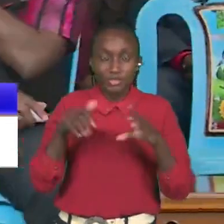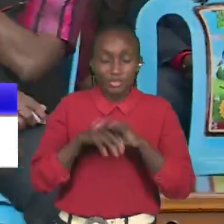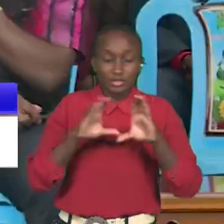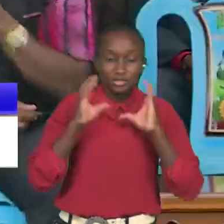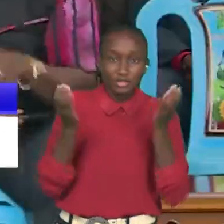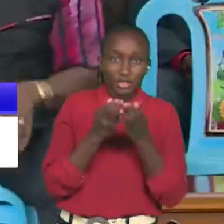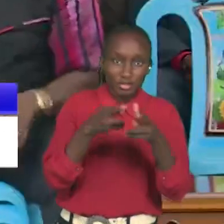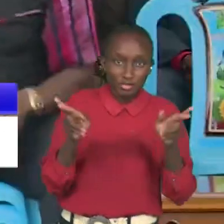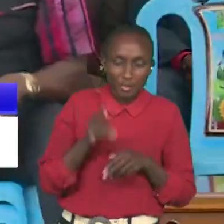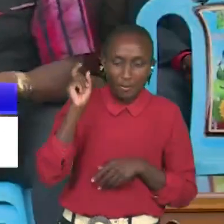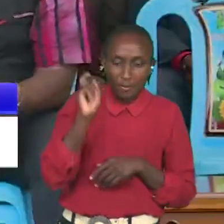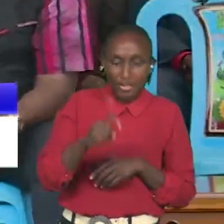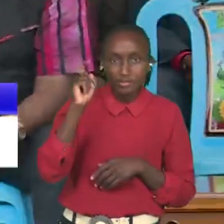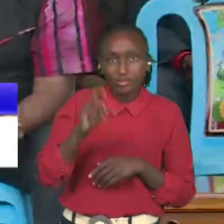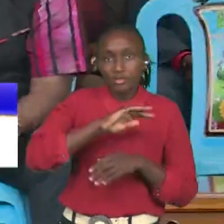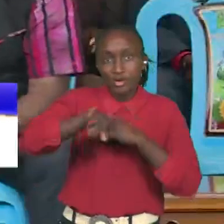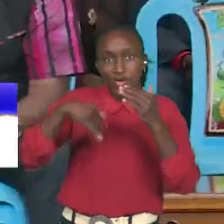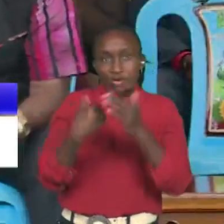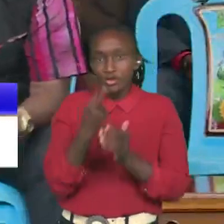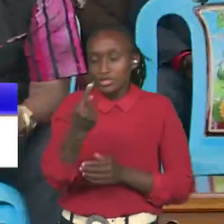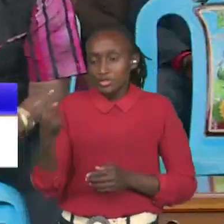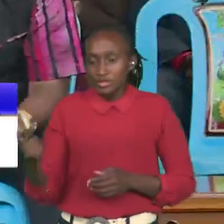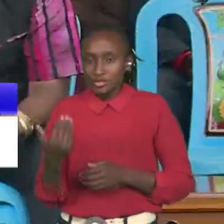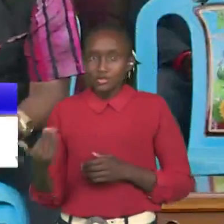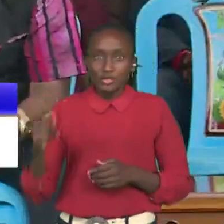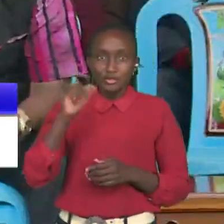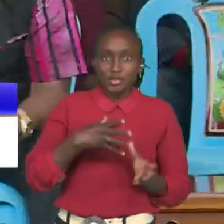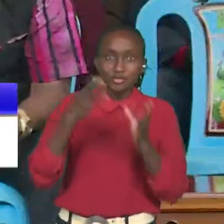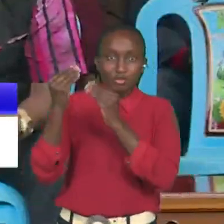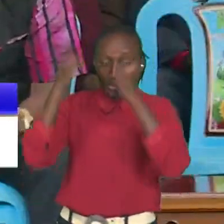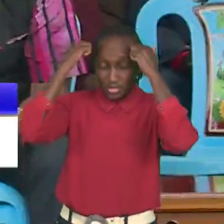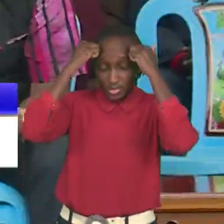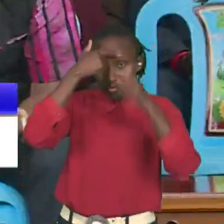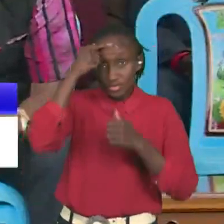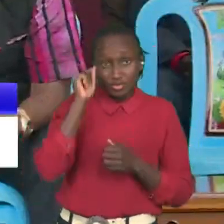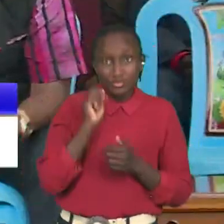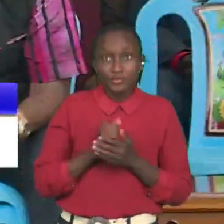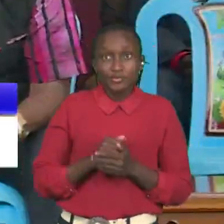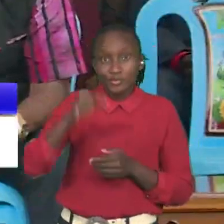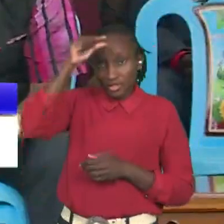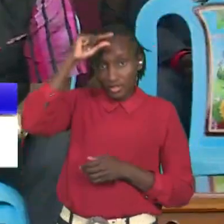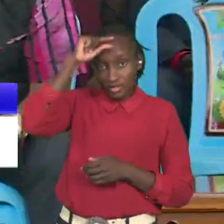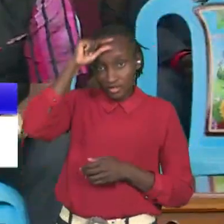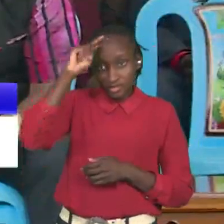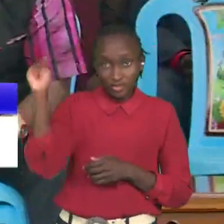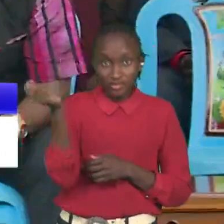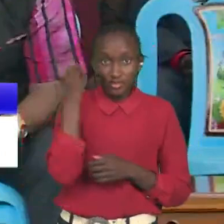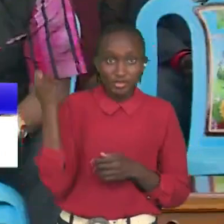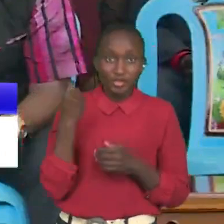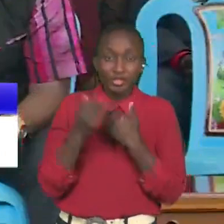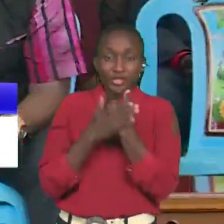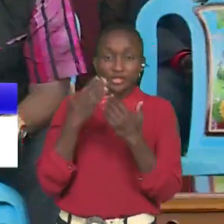ni lazima kila mtoto wa Kenya aende asome, kwa sababu serikali ya Kenya